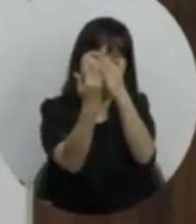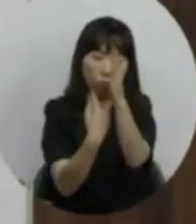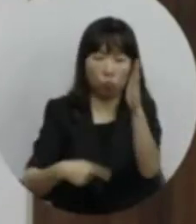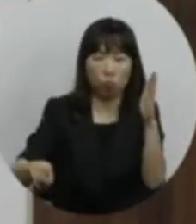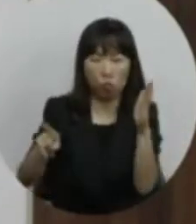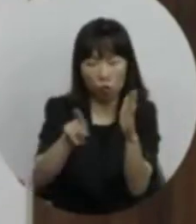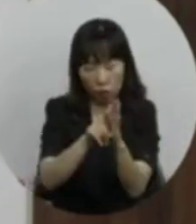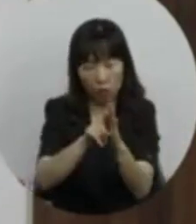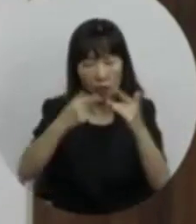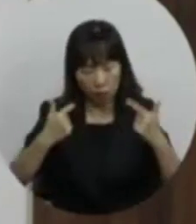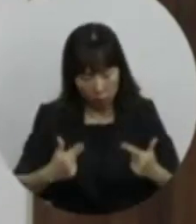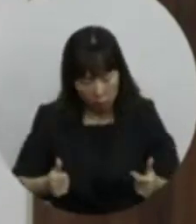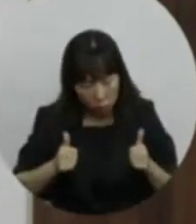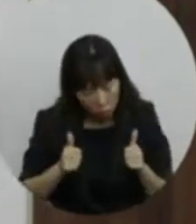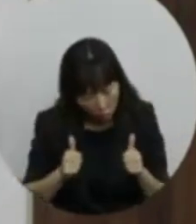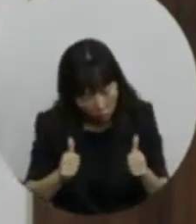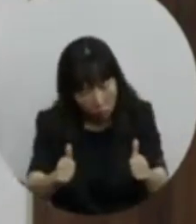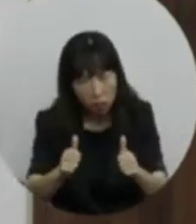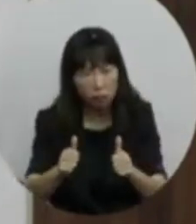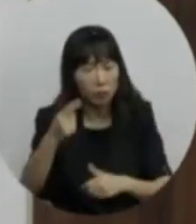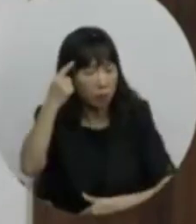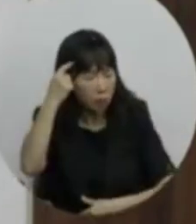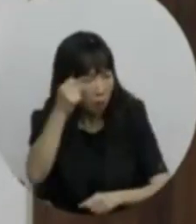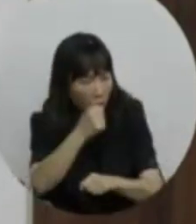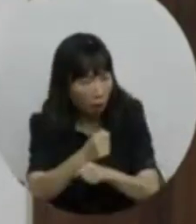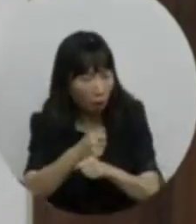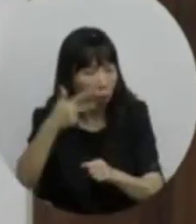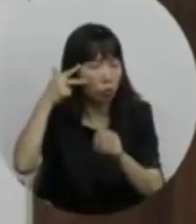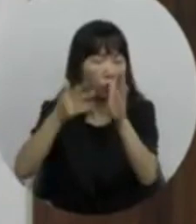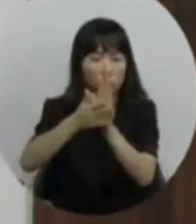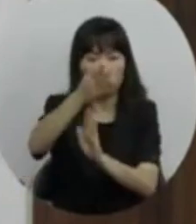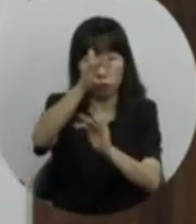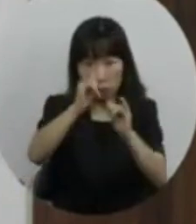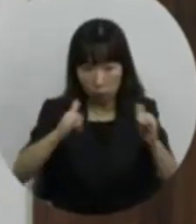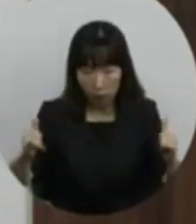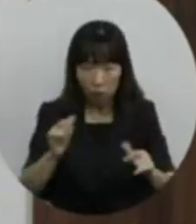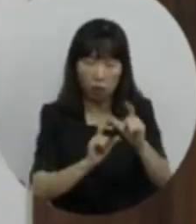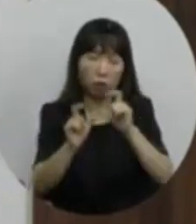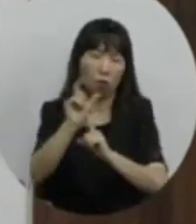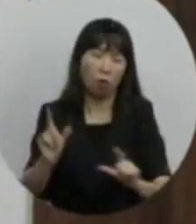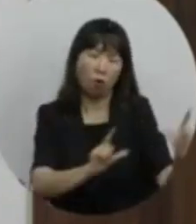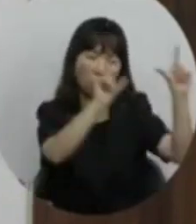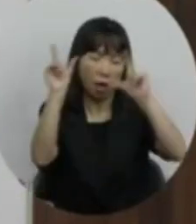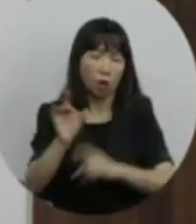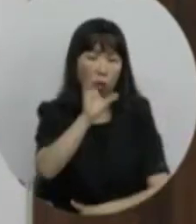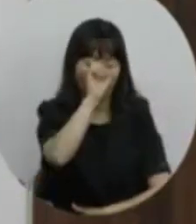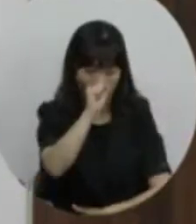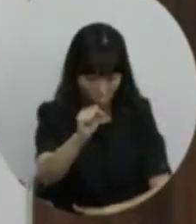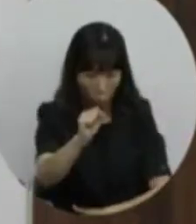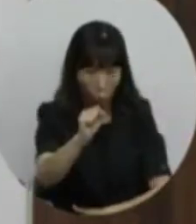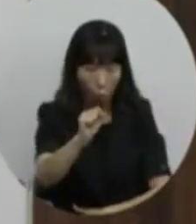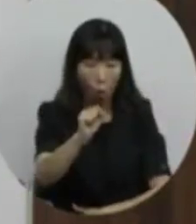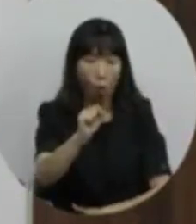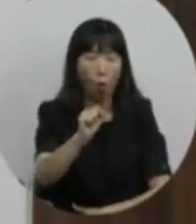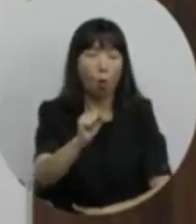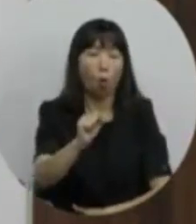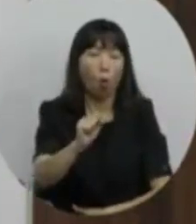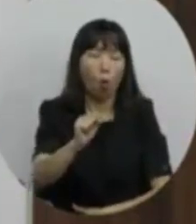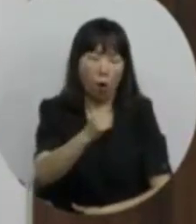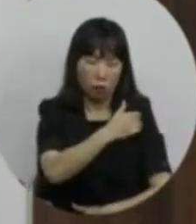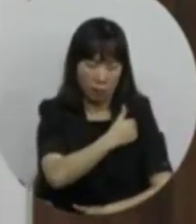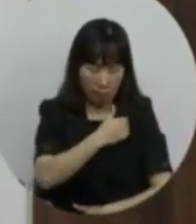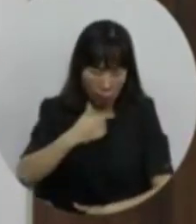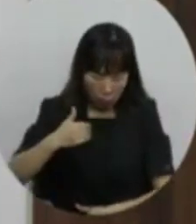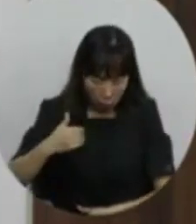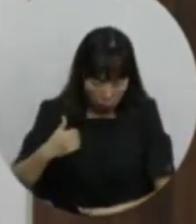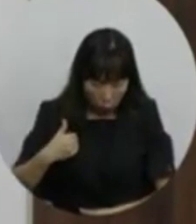순간 최선을 다하며 주민이 더욱 살기 좋고 풍요로운 여주시가 되도록 민생 안정대책 마련에